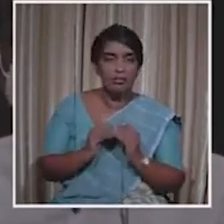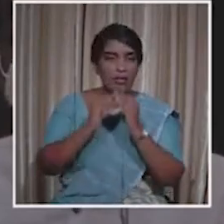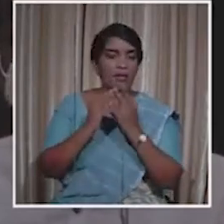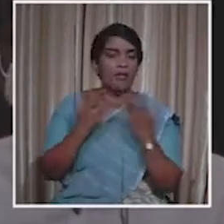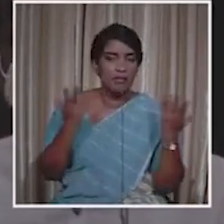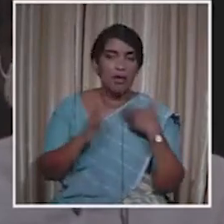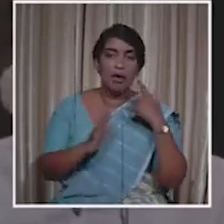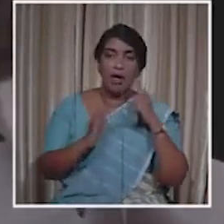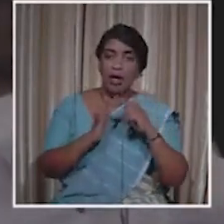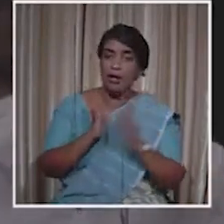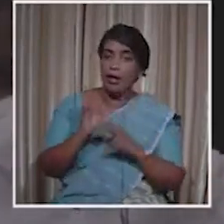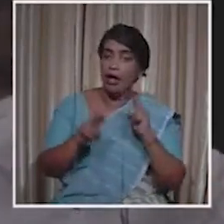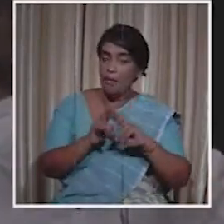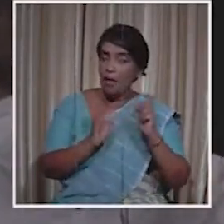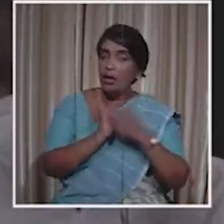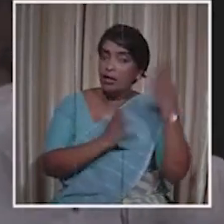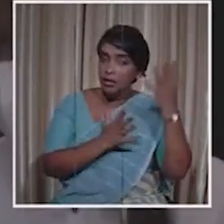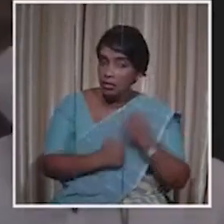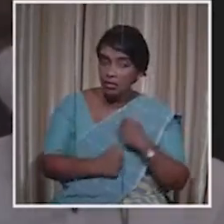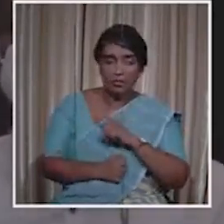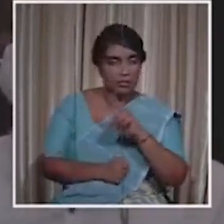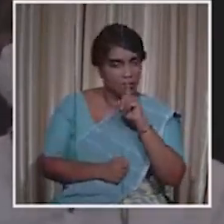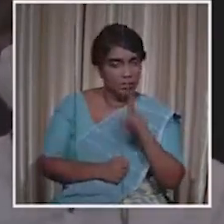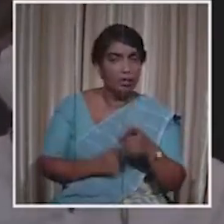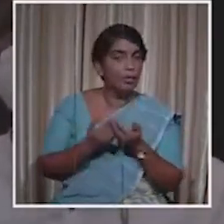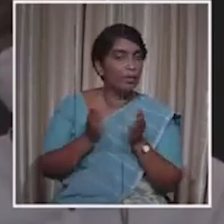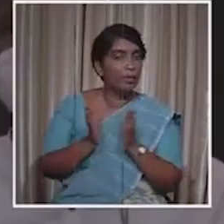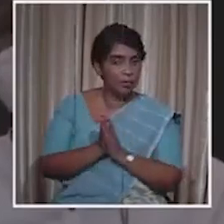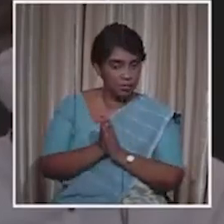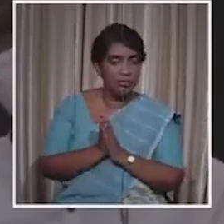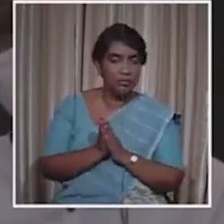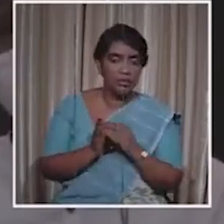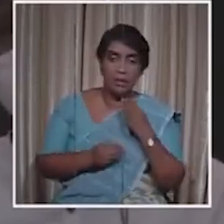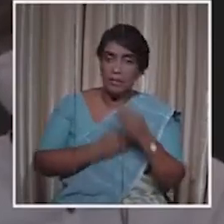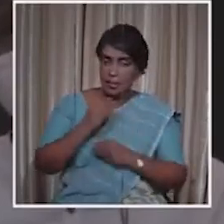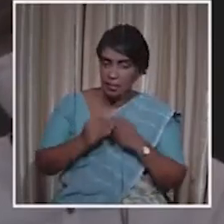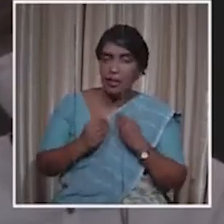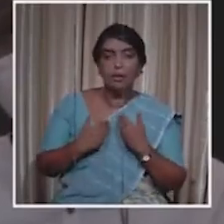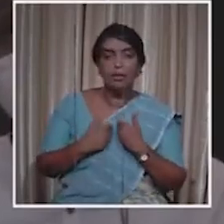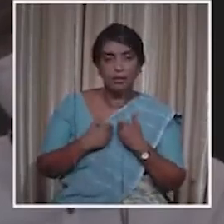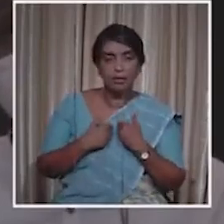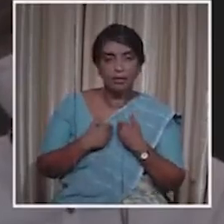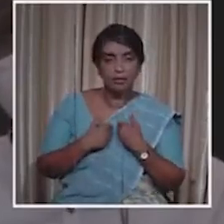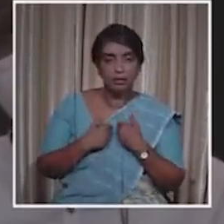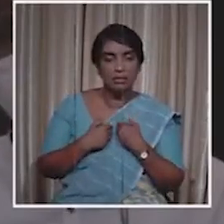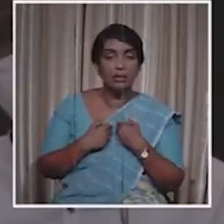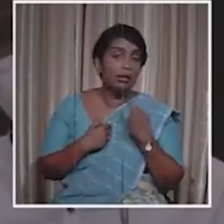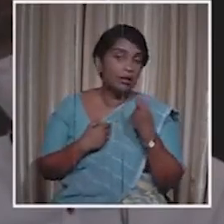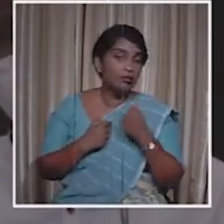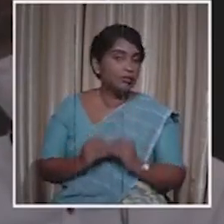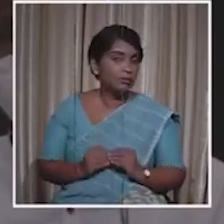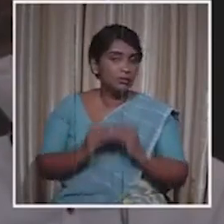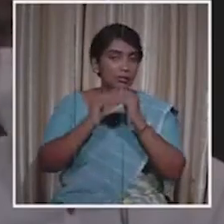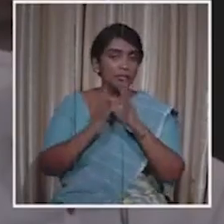நிதியத்திடம் கடன் பெறுதல் என்பது முதலாவது தன்னுடைய சுய பொருளாதாரத்தை, தங்களுடைய சொந்த காலிலே அவர்கள் நிற்கின்ற பொருளாதாரத்தை கட்டி